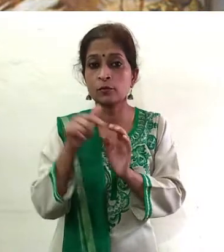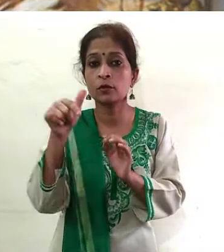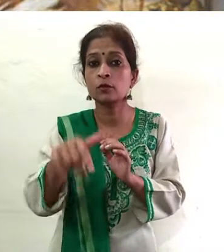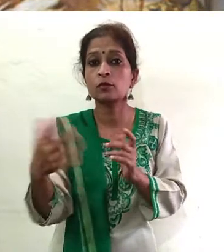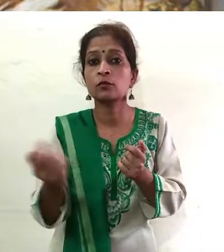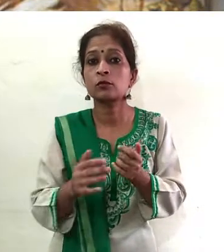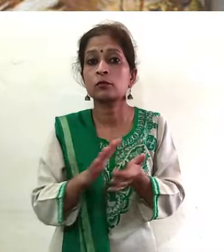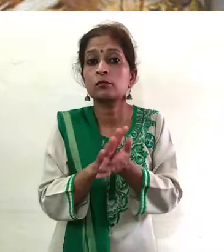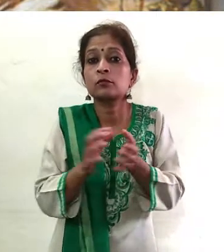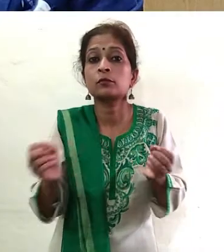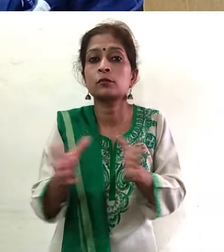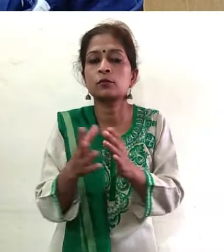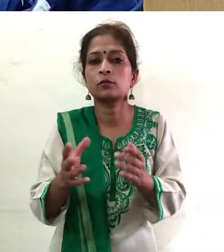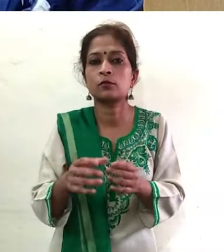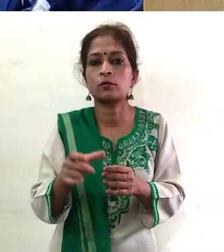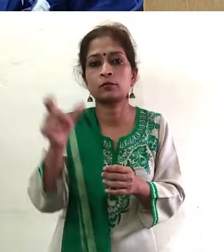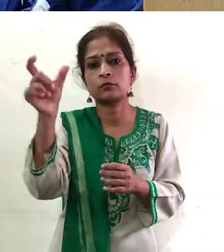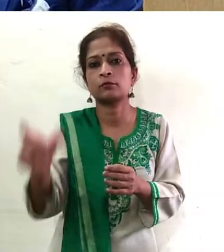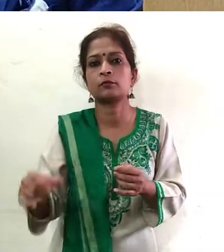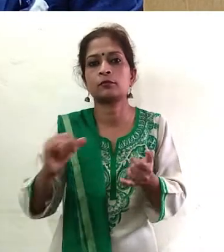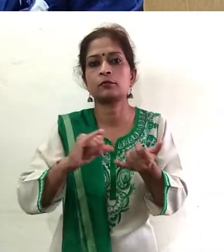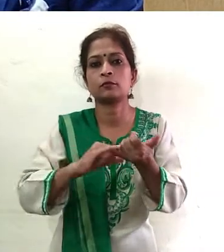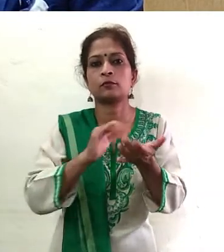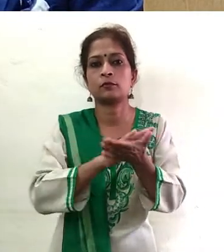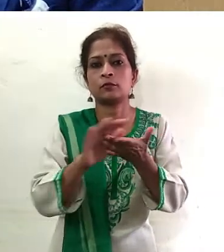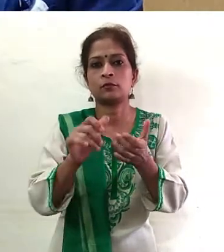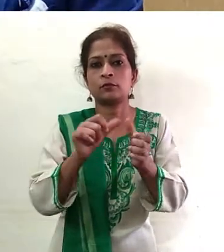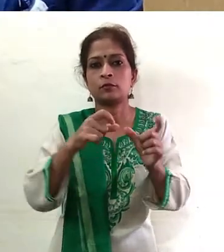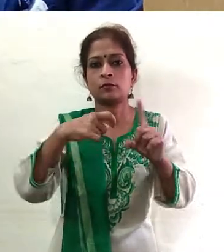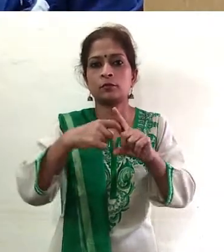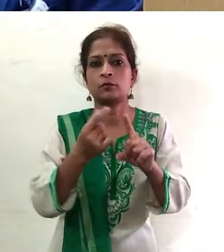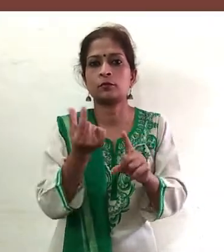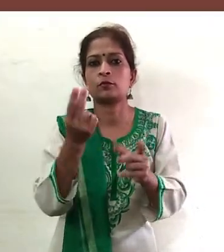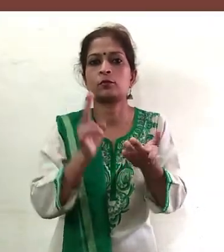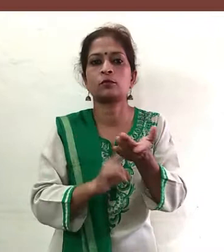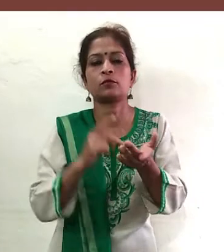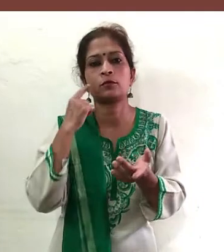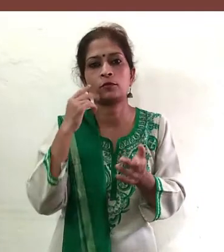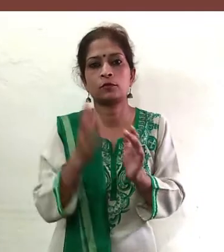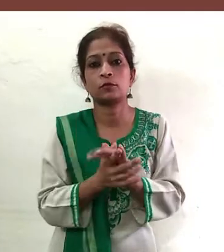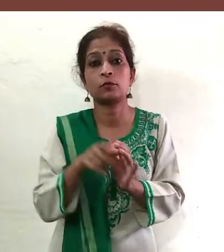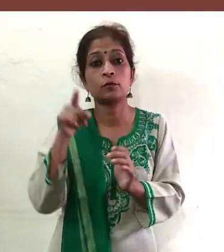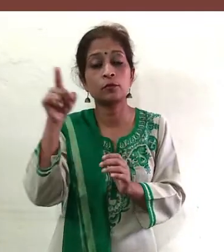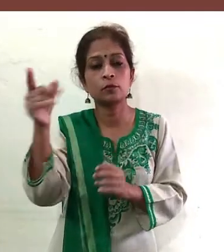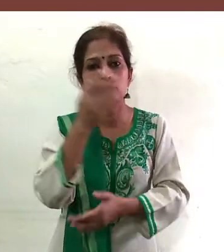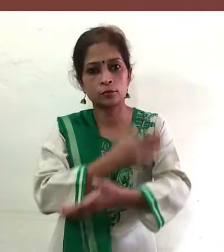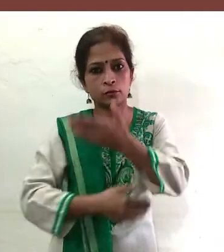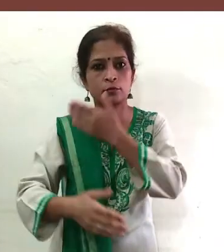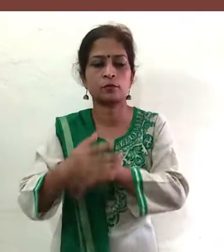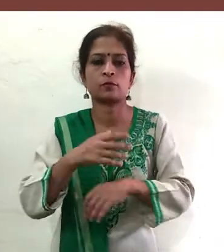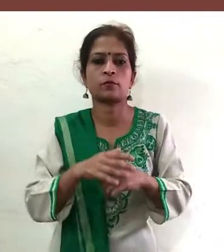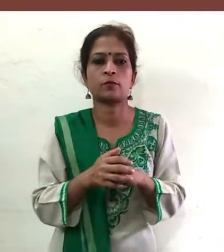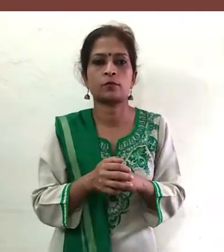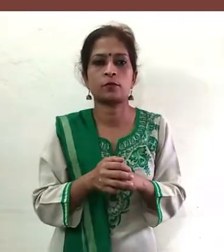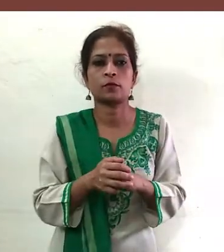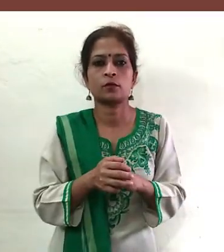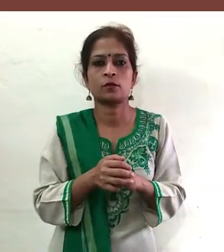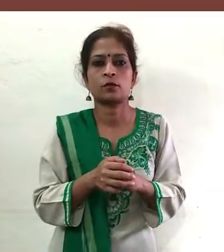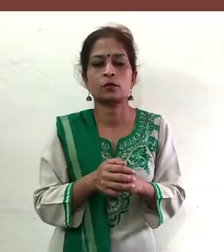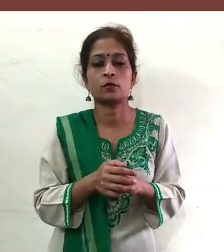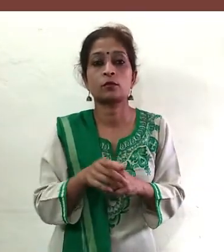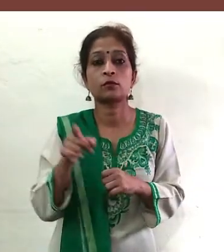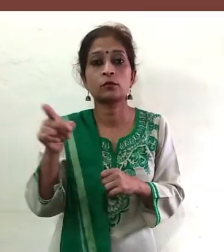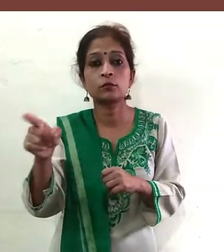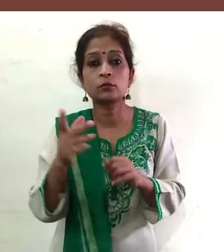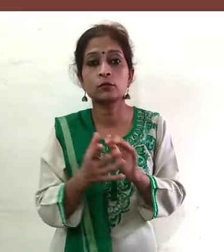जिनका हाथ शकुनी वह भी अस्तित्व दिव्यांग थे और